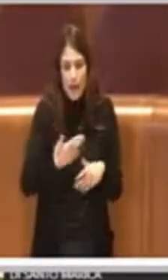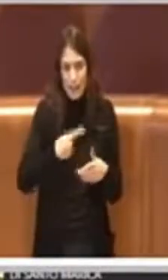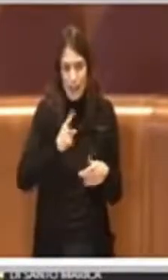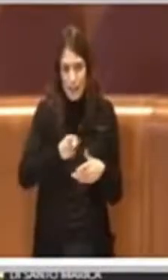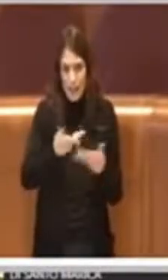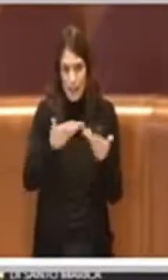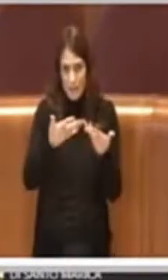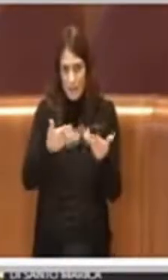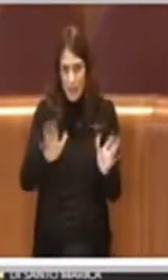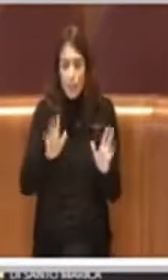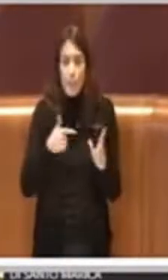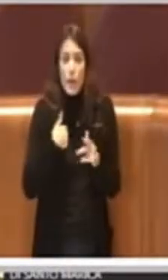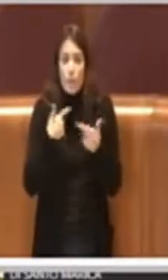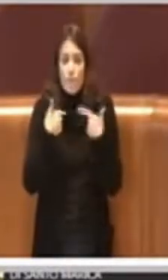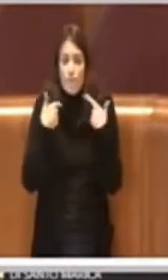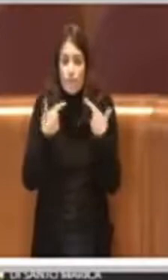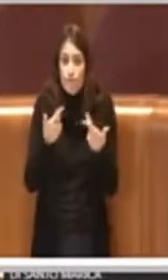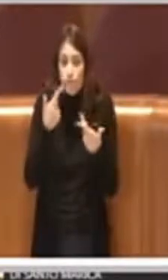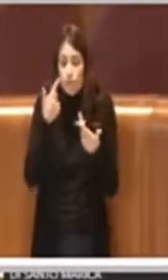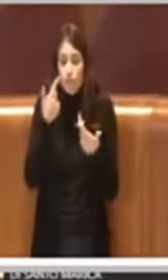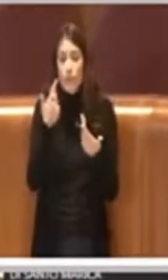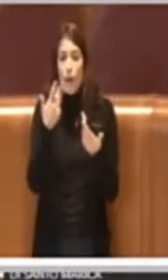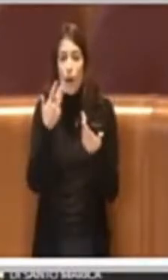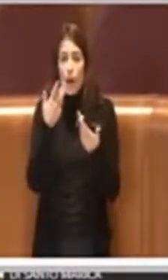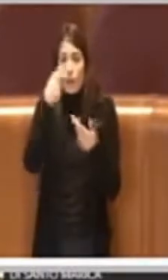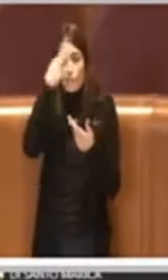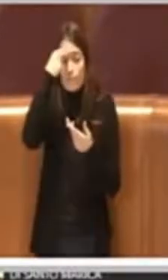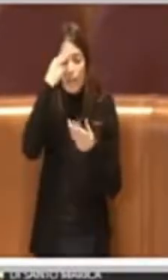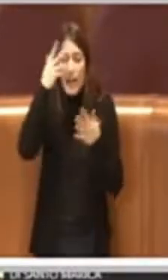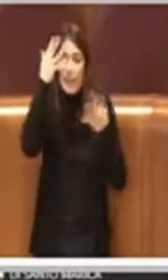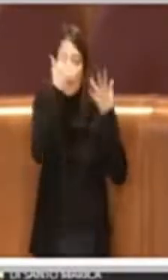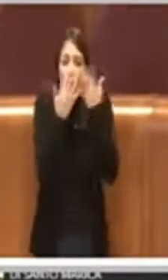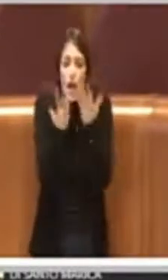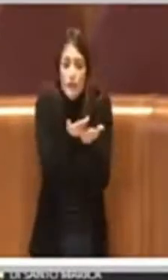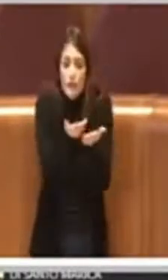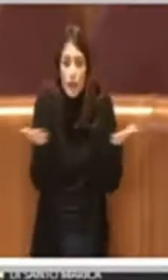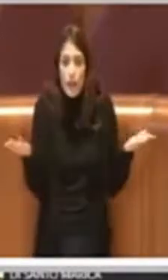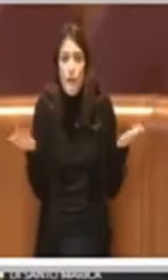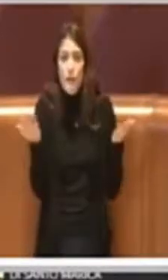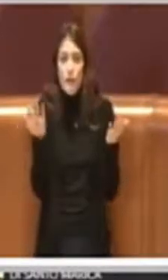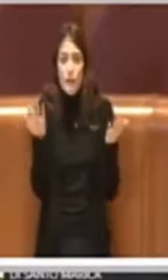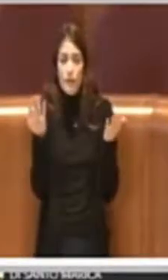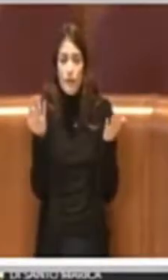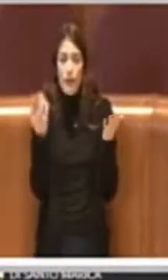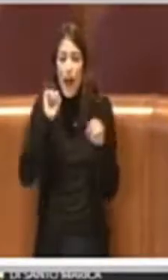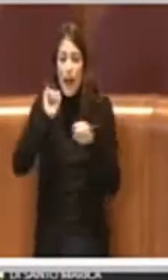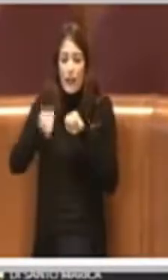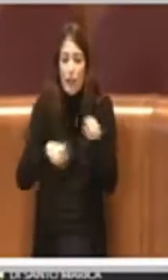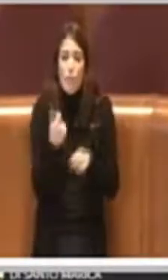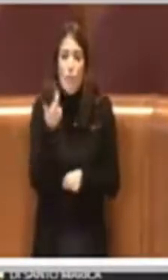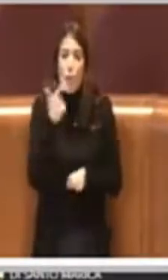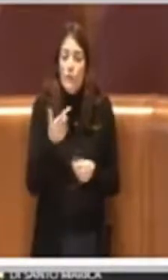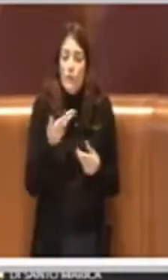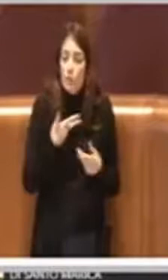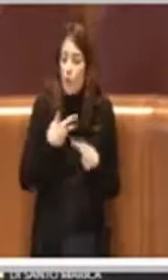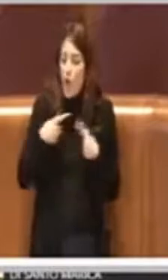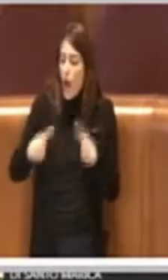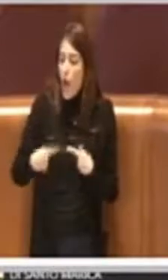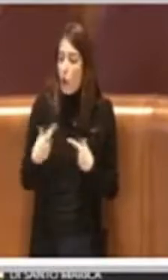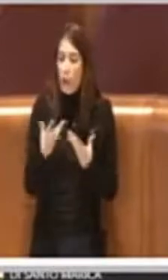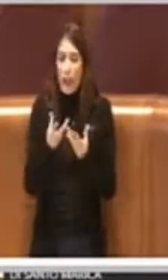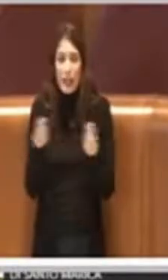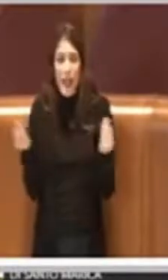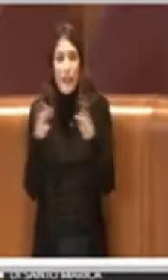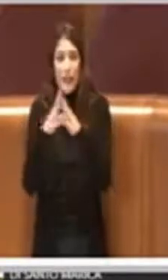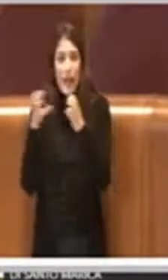una riflessione sull'atteggiamento, perché oggi ci sono ancora tantissime imprese che